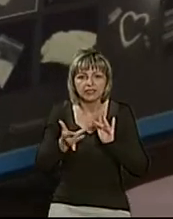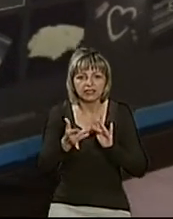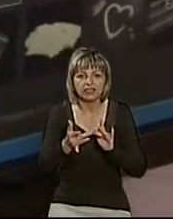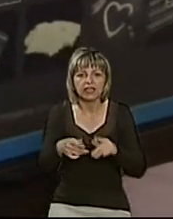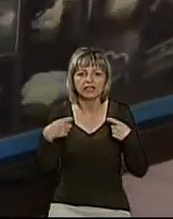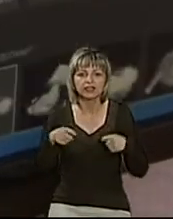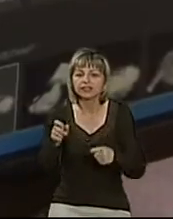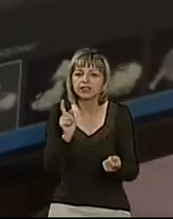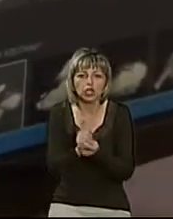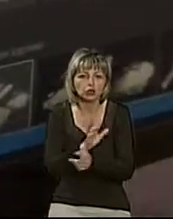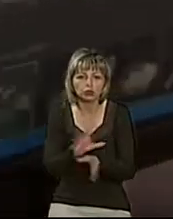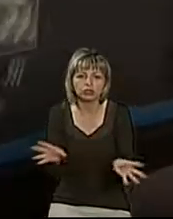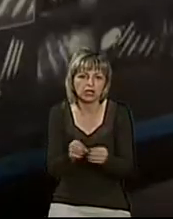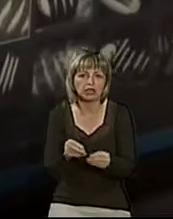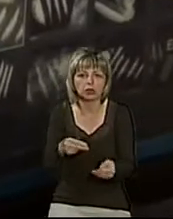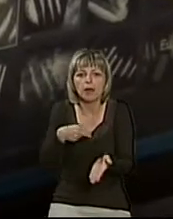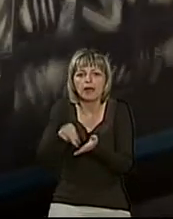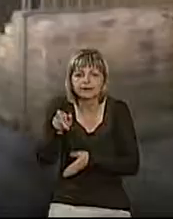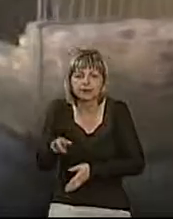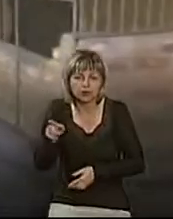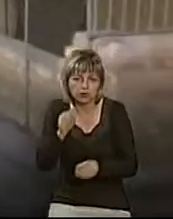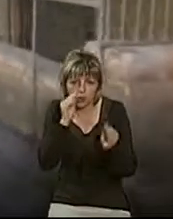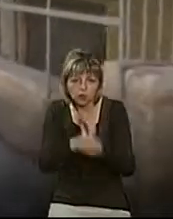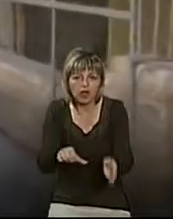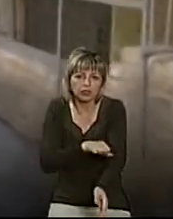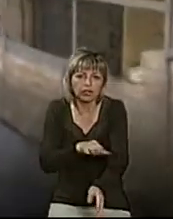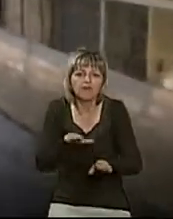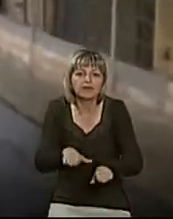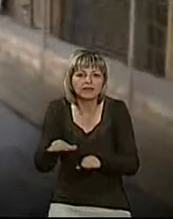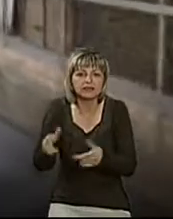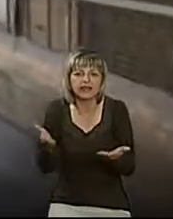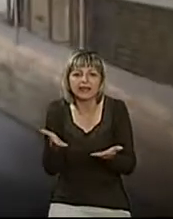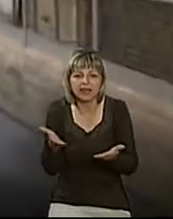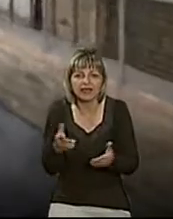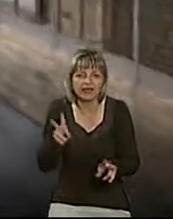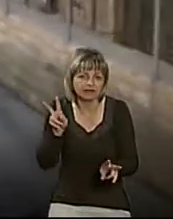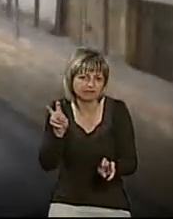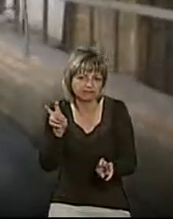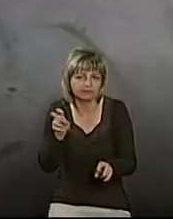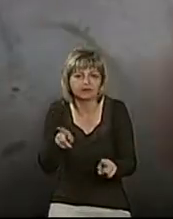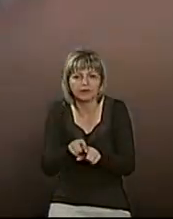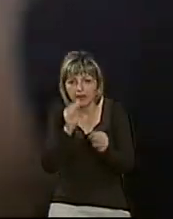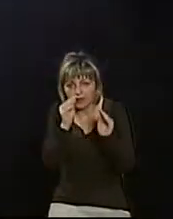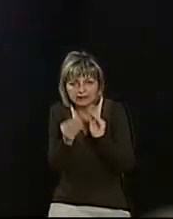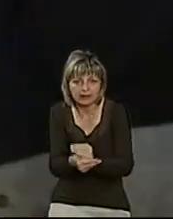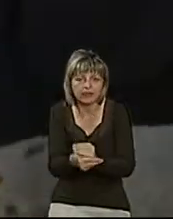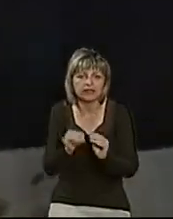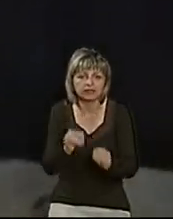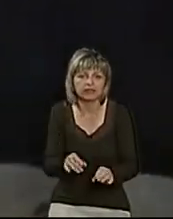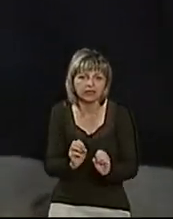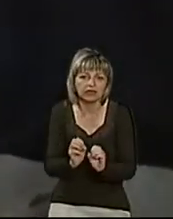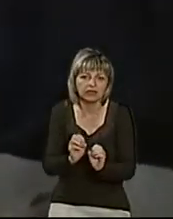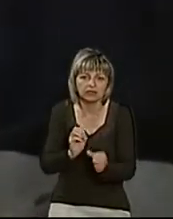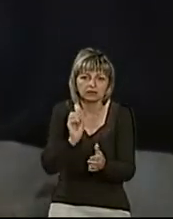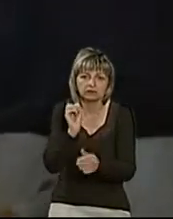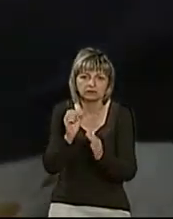Інтернет-дилери не зустрічаються з клієнтами. Вони ховають наркотики у місцях, які називають закладками, і скидають покупцю